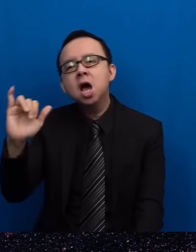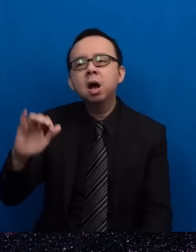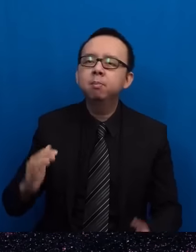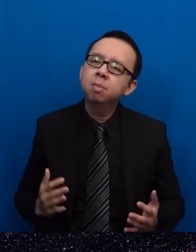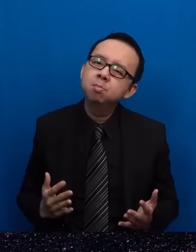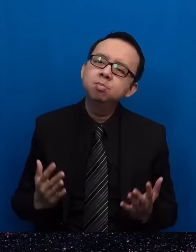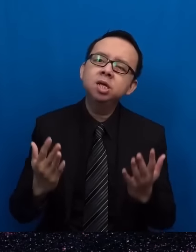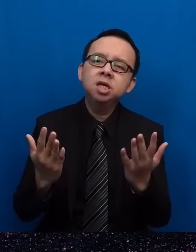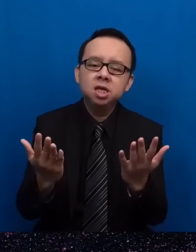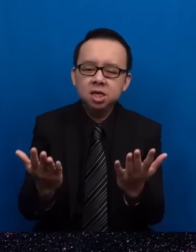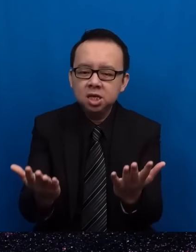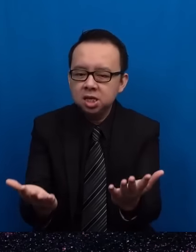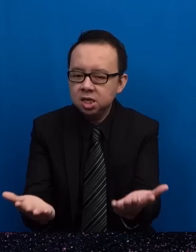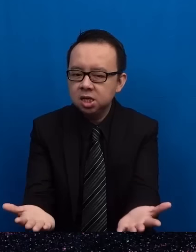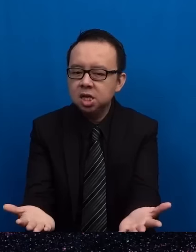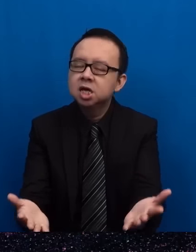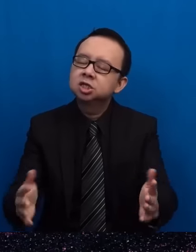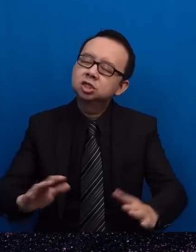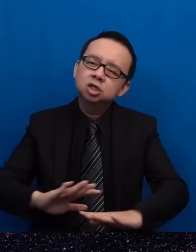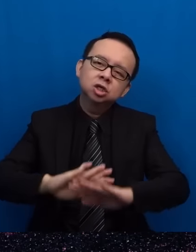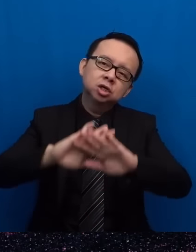Engkaulah yang memberi